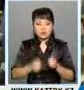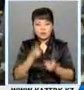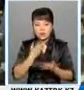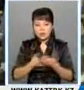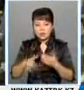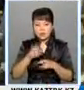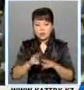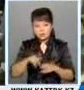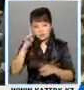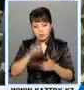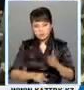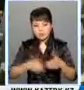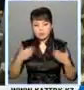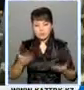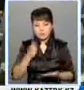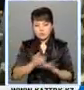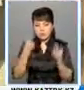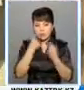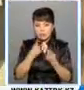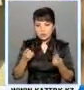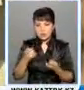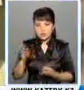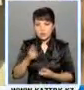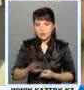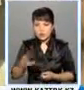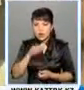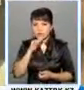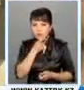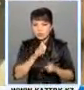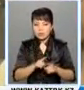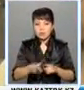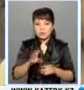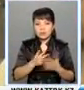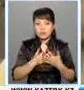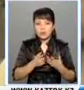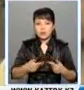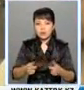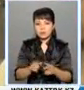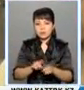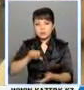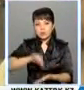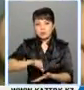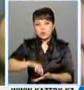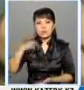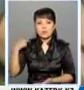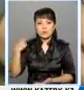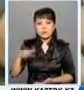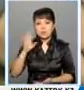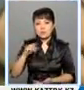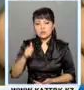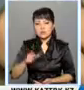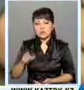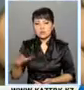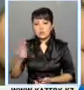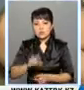саммиттен көп үміт күтетінін хабарлады. Депутаттың пікірінше, Еуразиялық экономикалық қоғамдастыққа мүше елдердің президенттері қоғамдастықты қайта